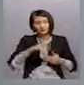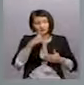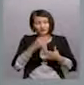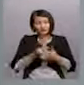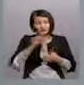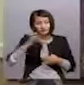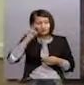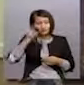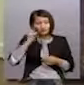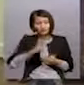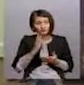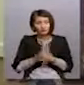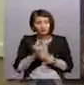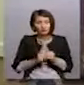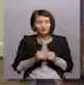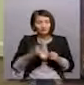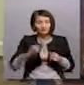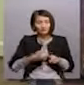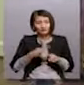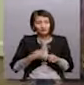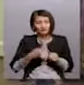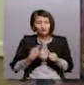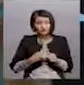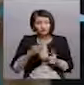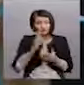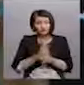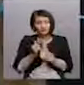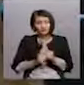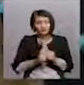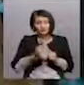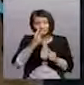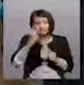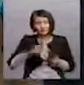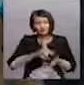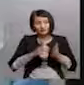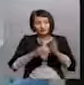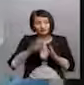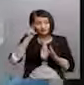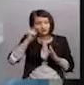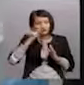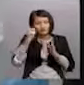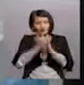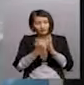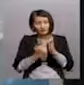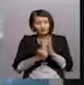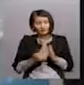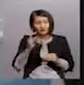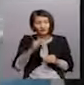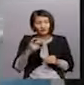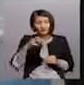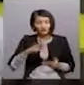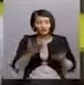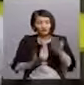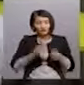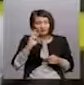технология, инженерия және математика деп аталады. Көзге қарапайым болып көрінетін сыныпта оқушылар бағдарламалау, робот техникасын жасау, 3D модельдеу